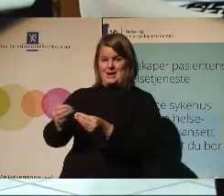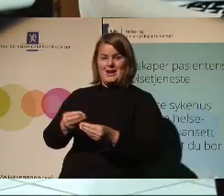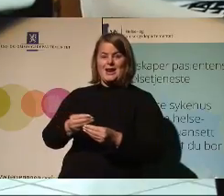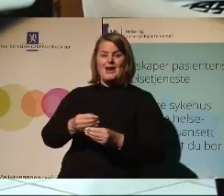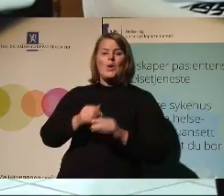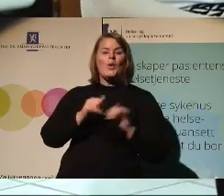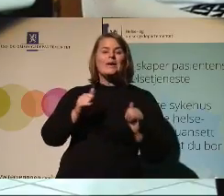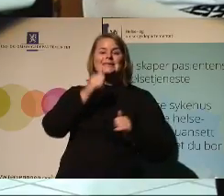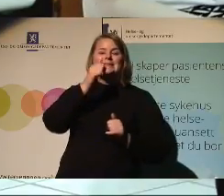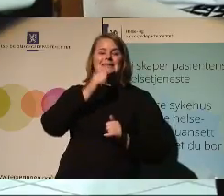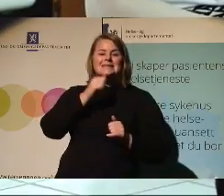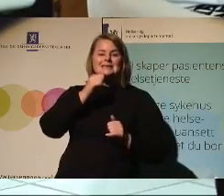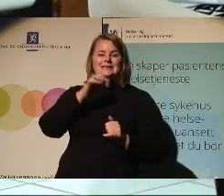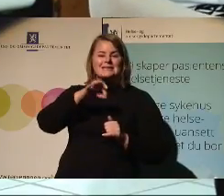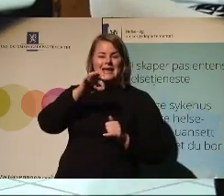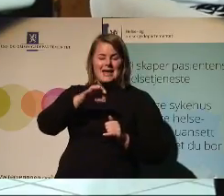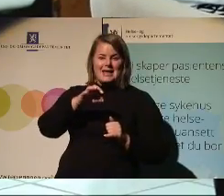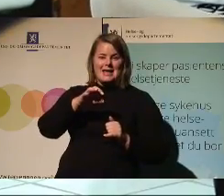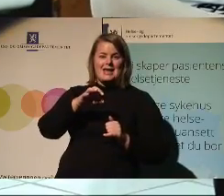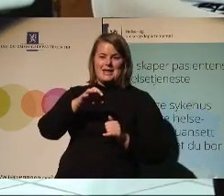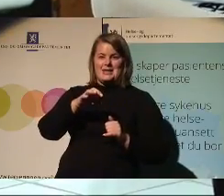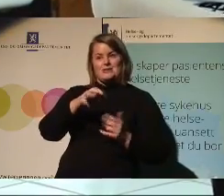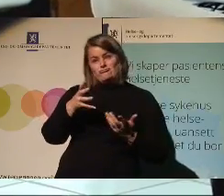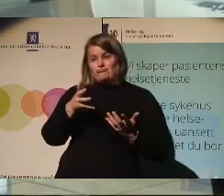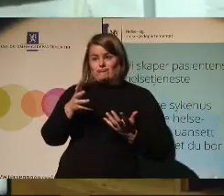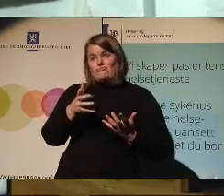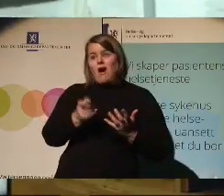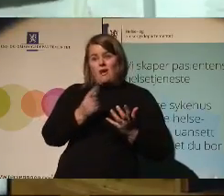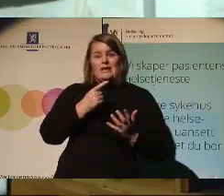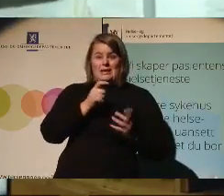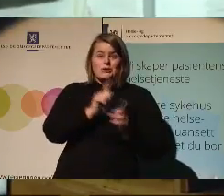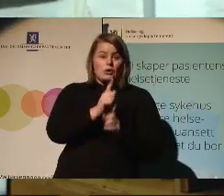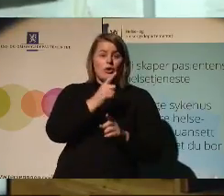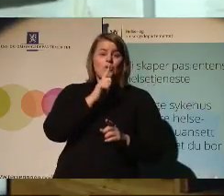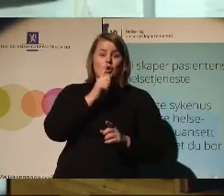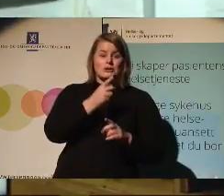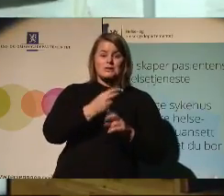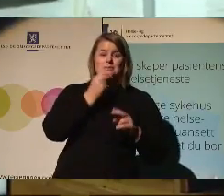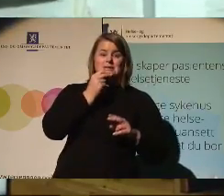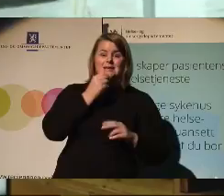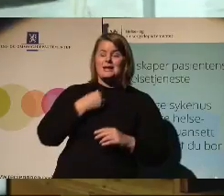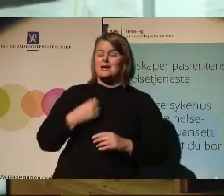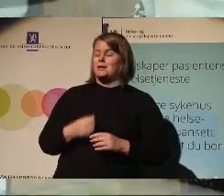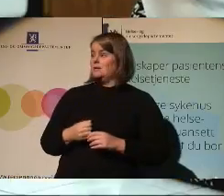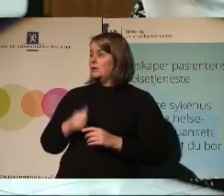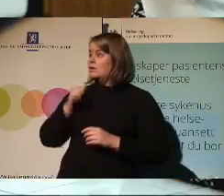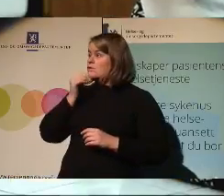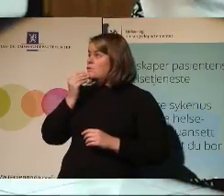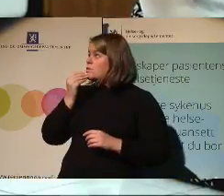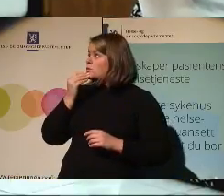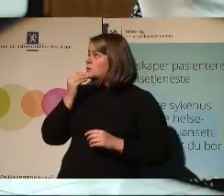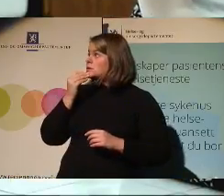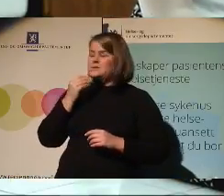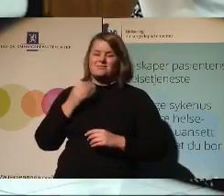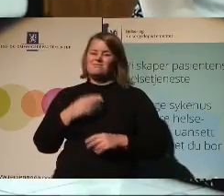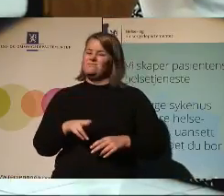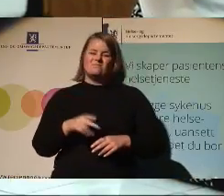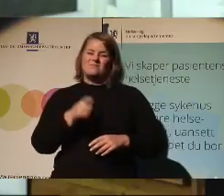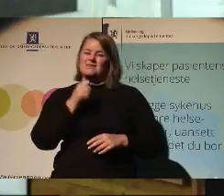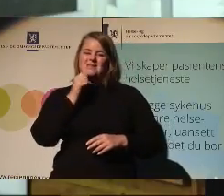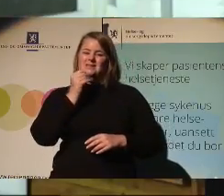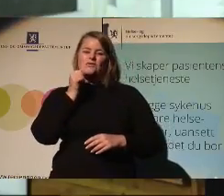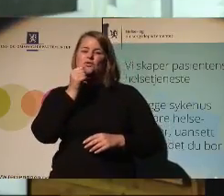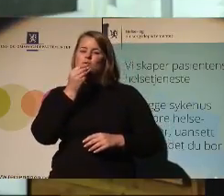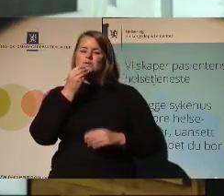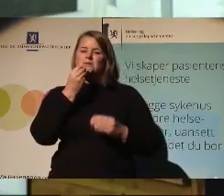fordi det er noe jeg kan velge å spise til lunsj da. Spiser du frokost, eller? Nei, jeg spiser som regel ikke frokost. Så da